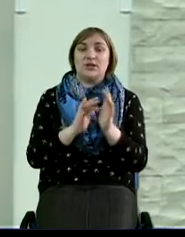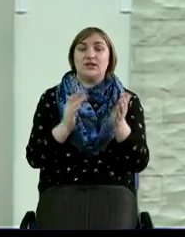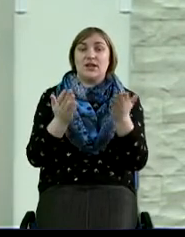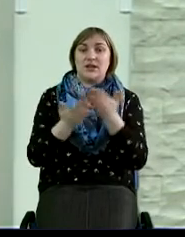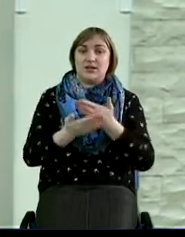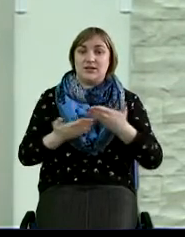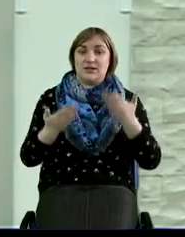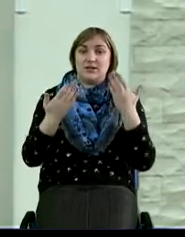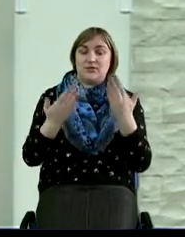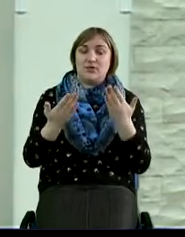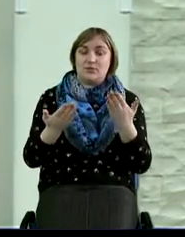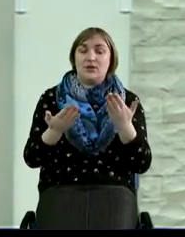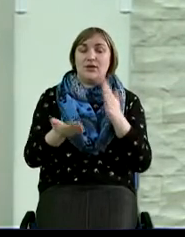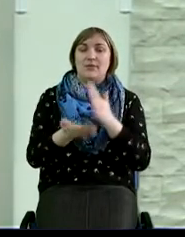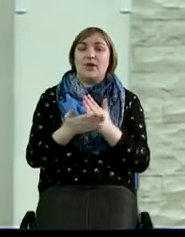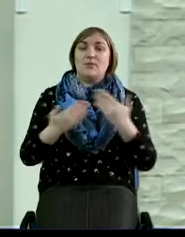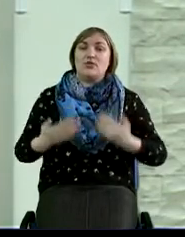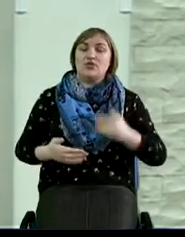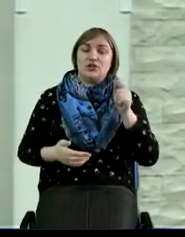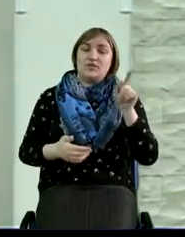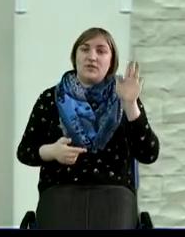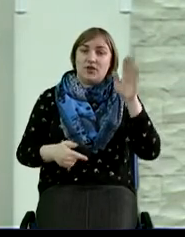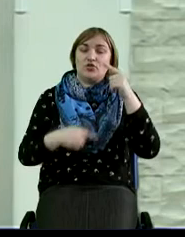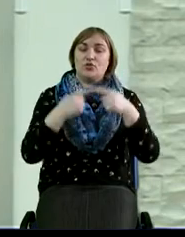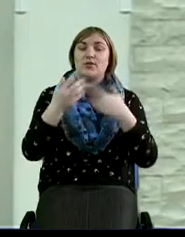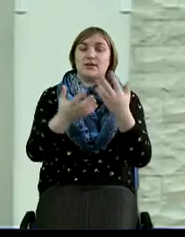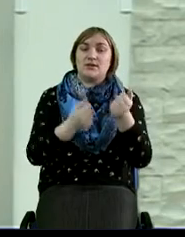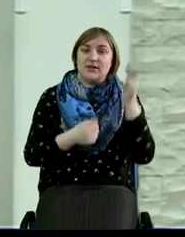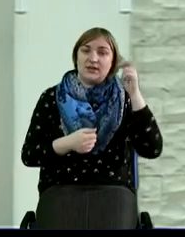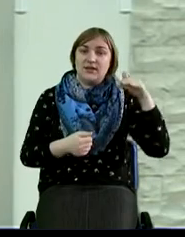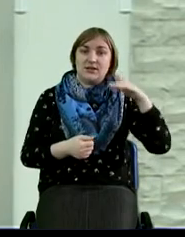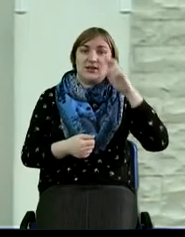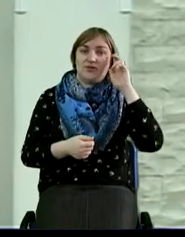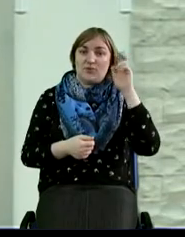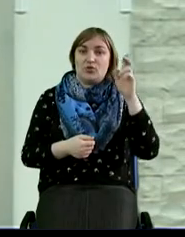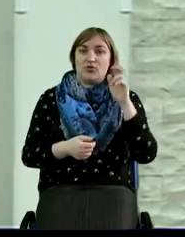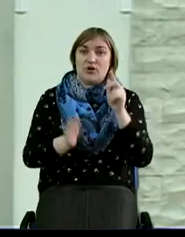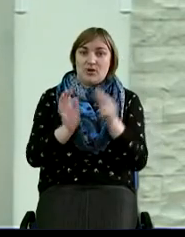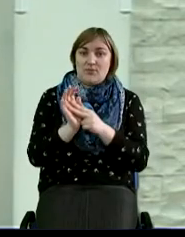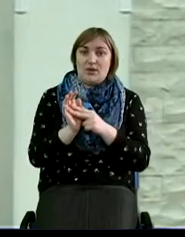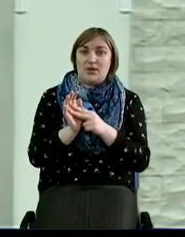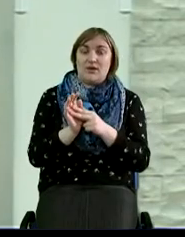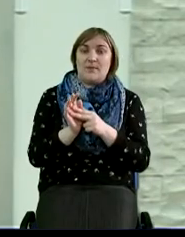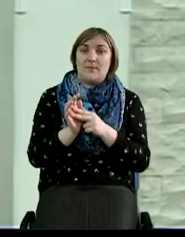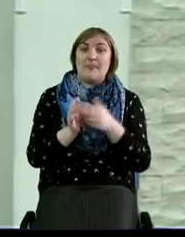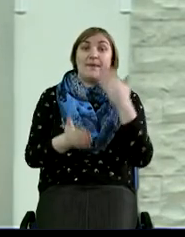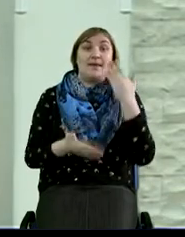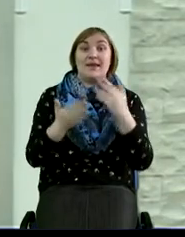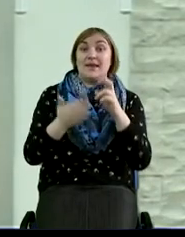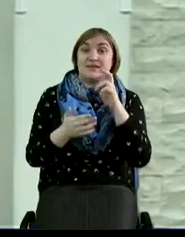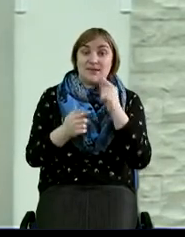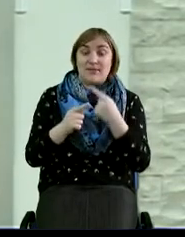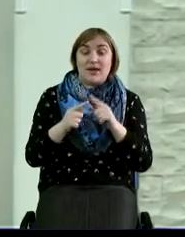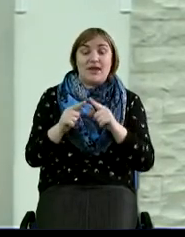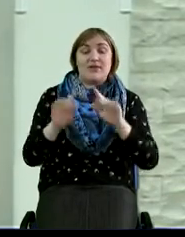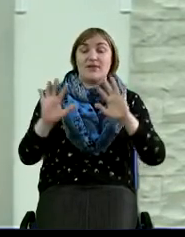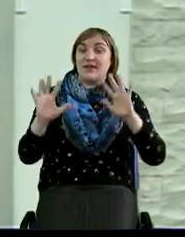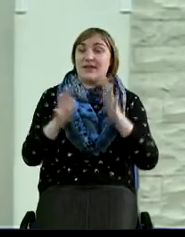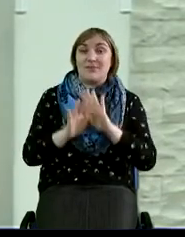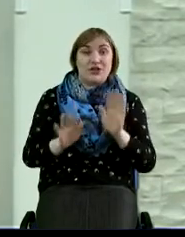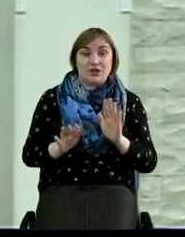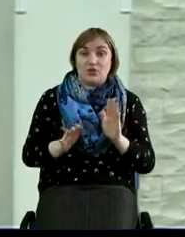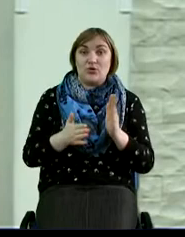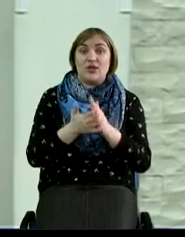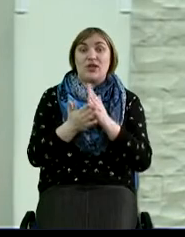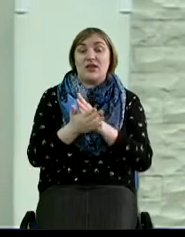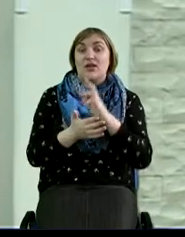сегодня имеем жизнь вечную и наследие Царства Божьего. Аминь. Потому что если бы этого не произошло, то тогда